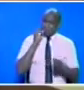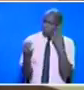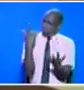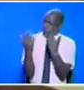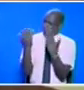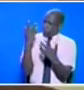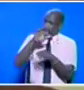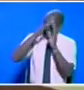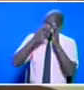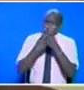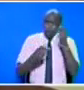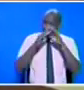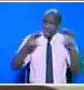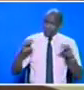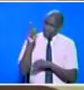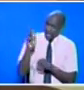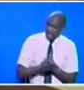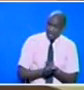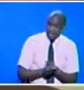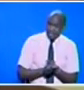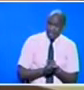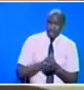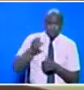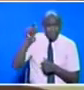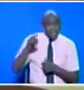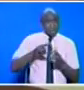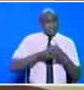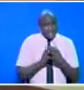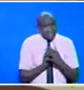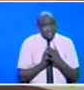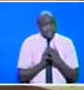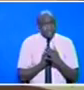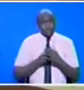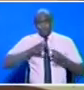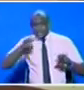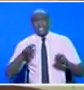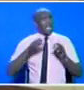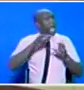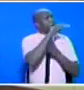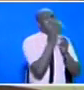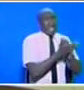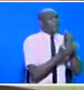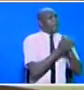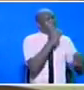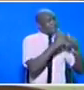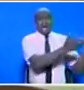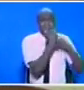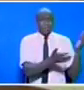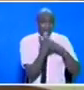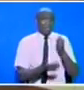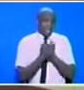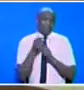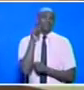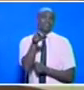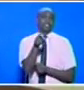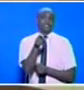karibu yote. Sasa sio tukaanza kukimbia na kutafuta usaidizi kwa majirani na mambo kama